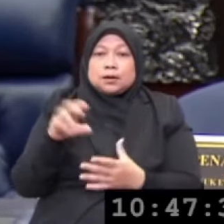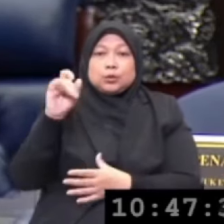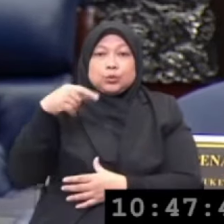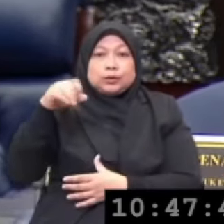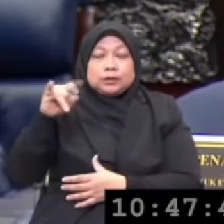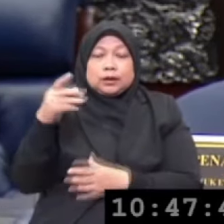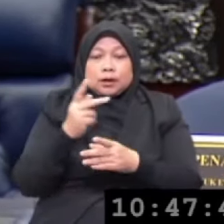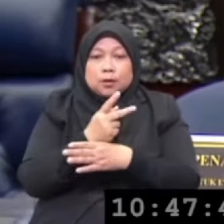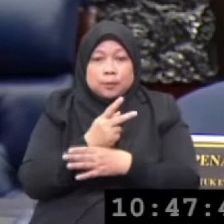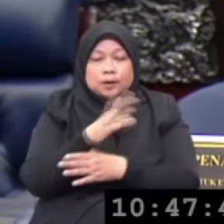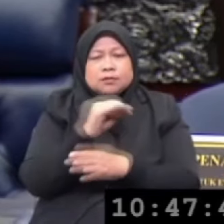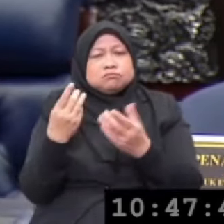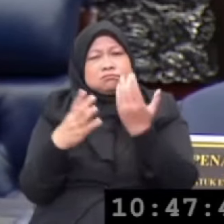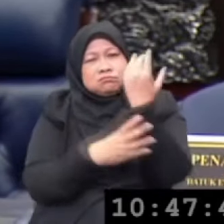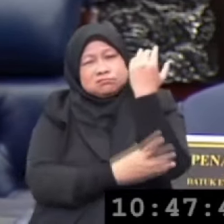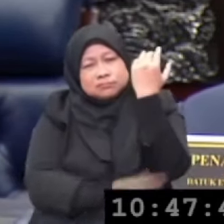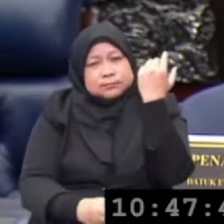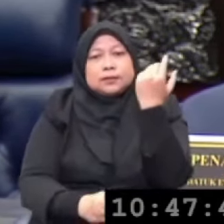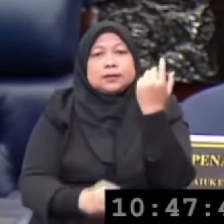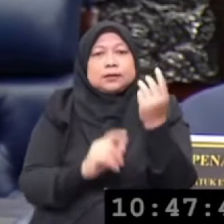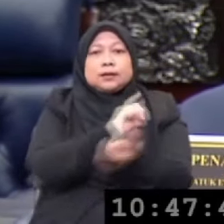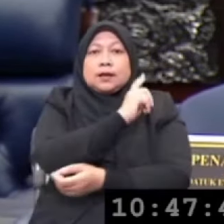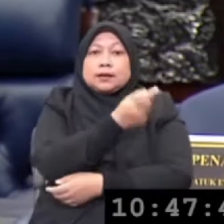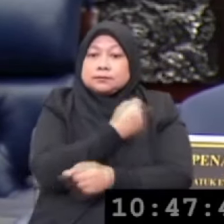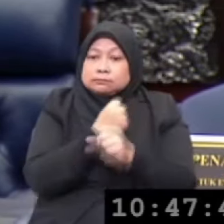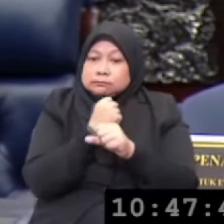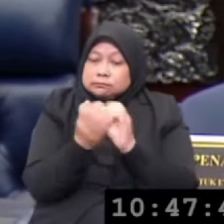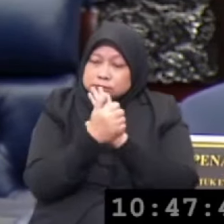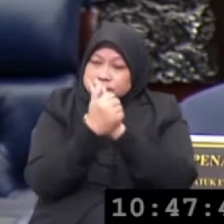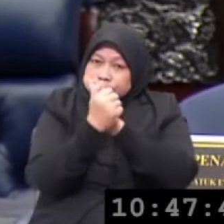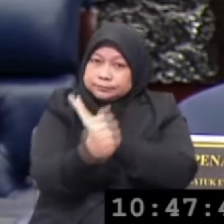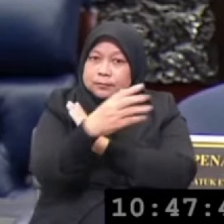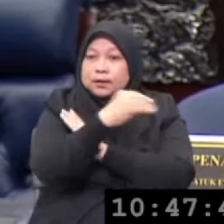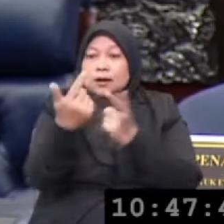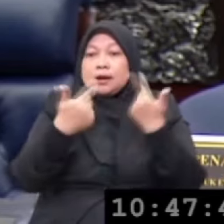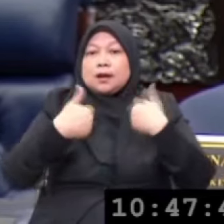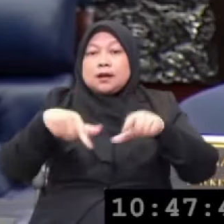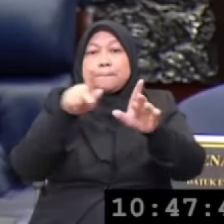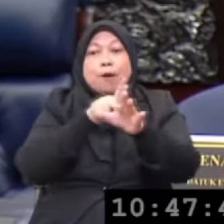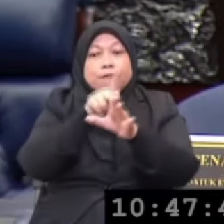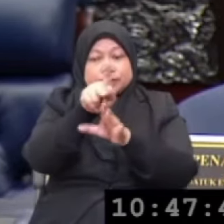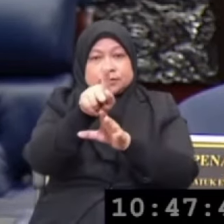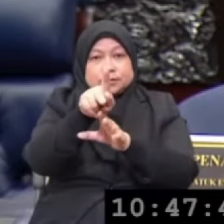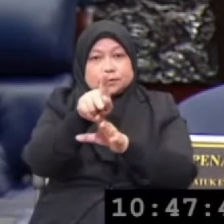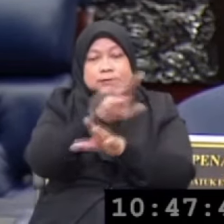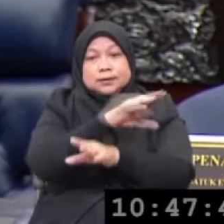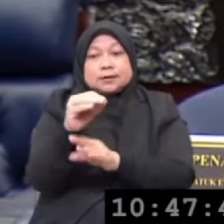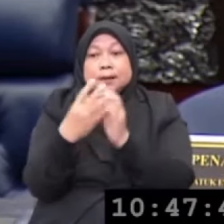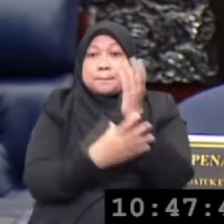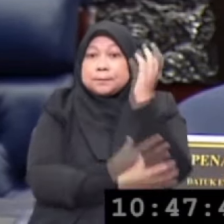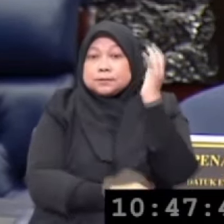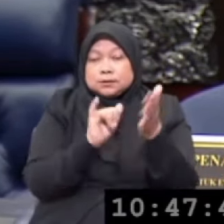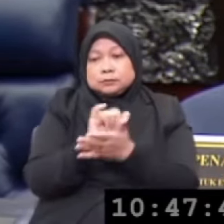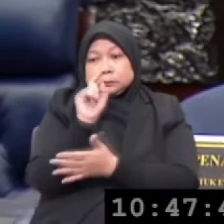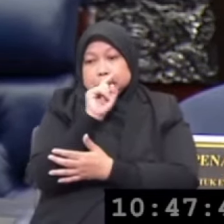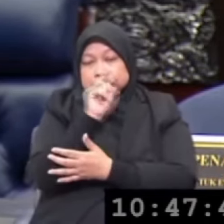korporat, kadar kemiskinan, pengeluaran tenaga kerja mahir serta kelayakan profesional. Malah kadar miskin mutlak